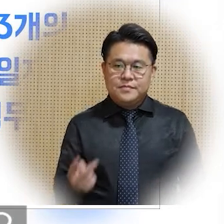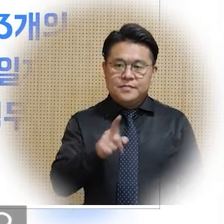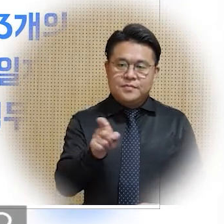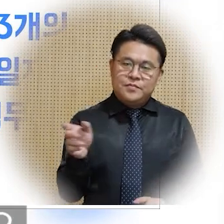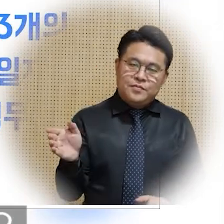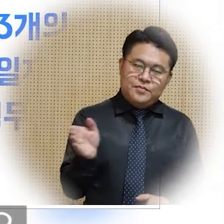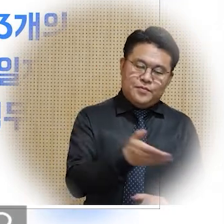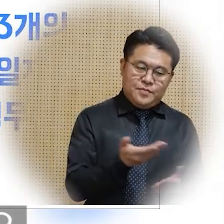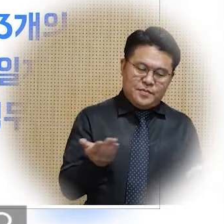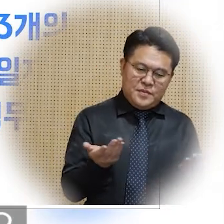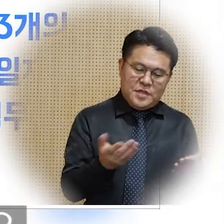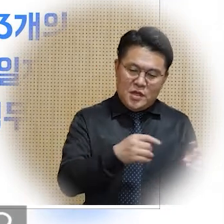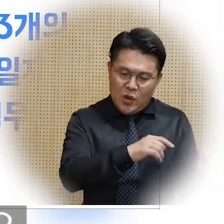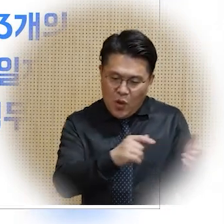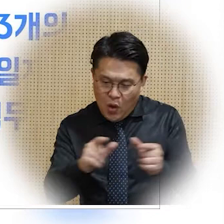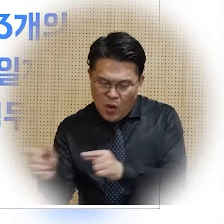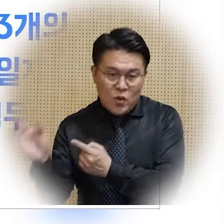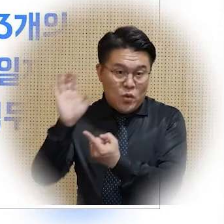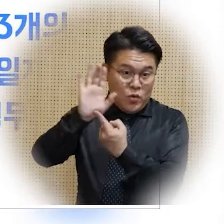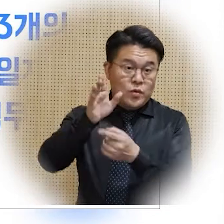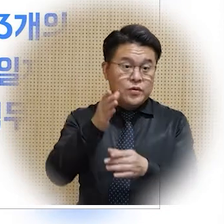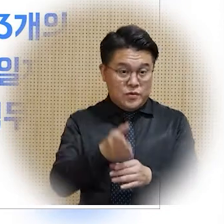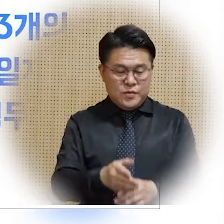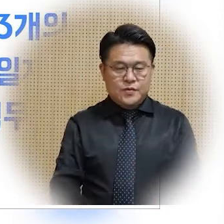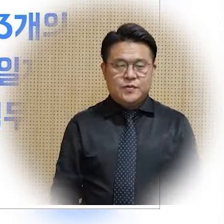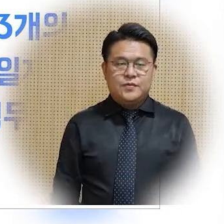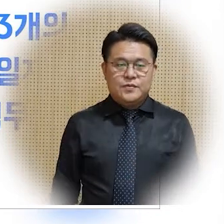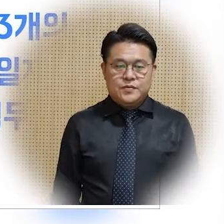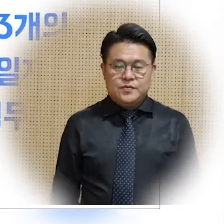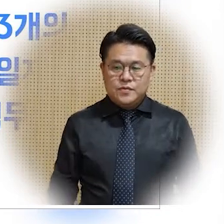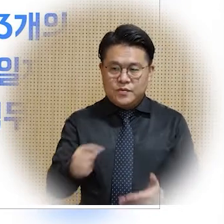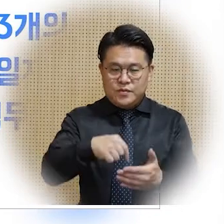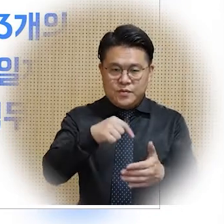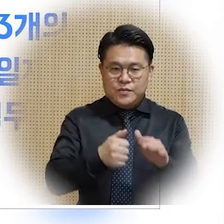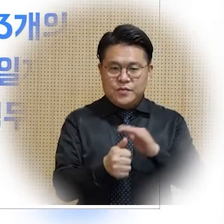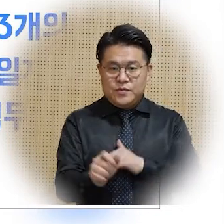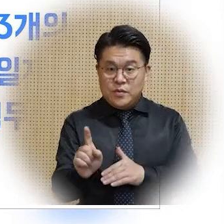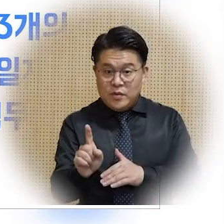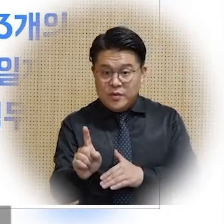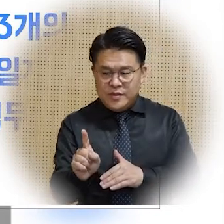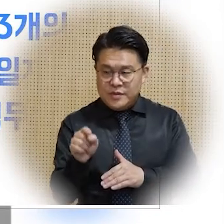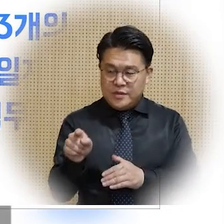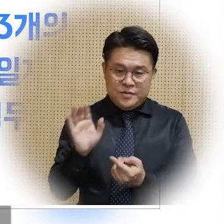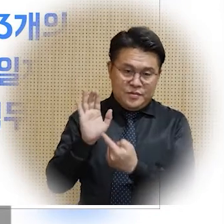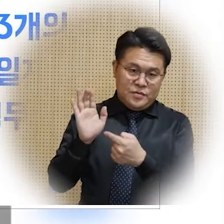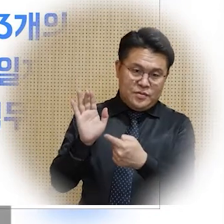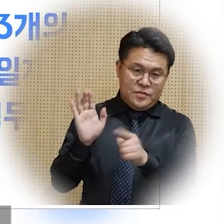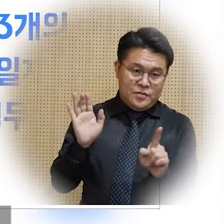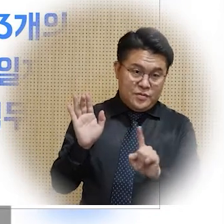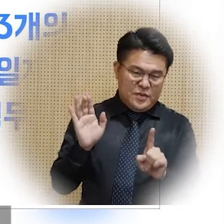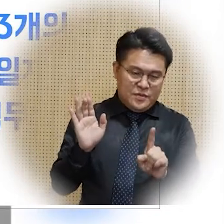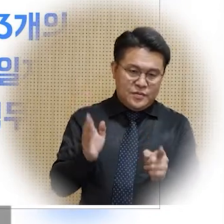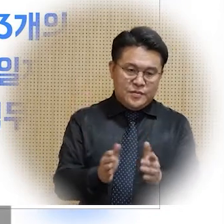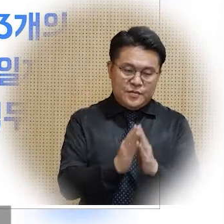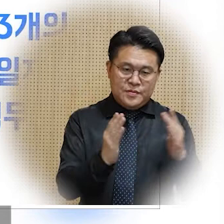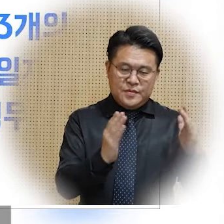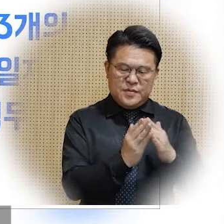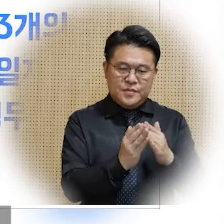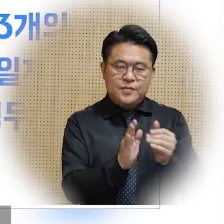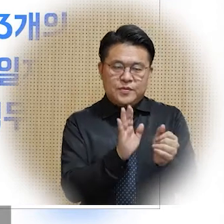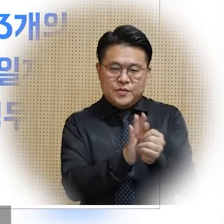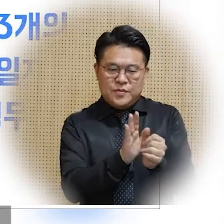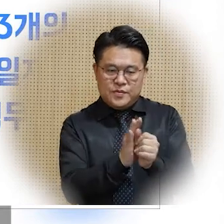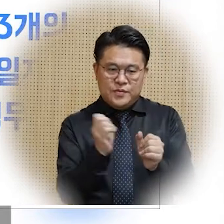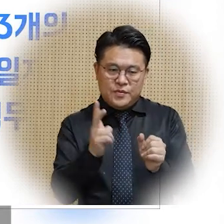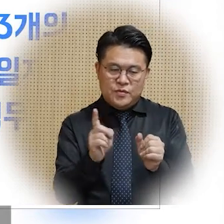다양한 일자리들을 소개를 하고 있고요. 그 중에 이제 대표적인 일자리들은 뭐 여기 나와 있는 뭐 도서관 사서보조부터 시작해서, 그